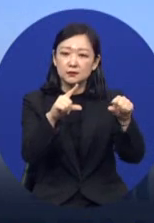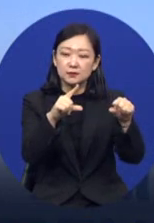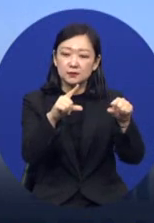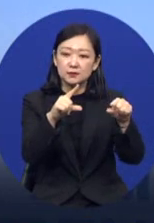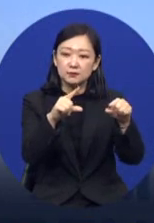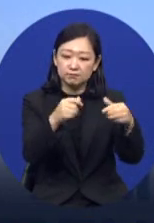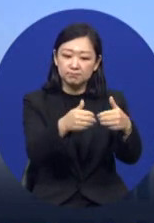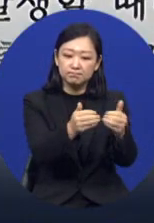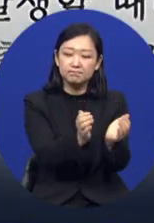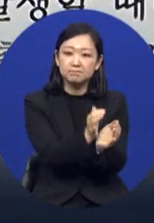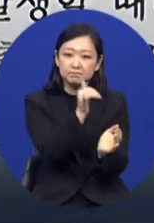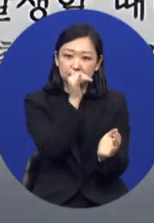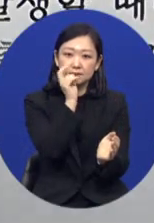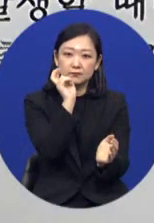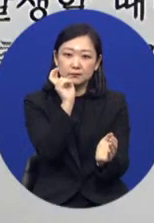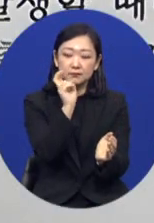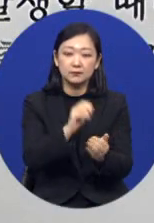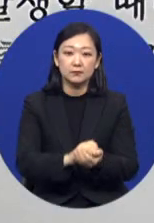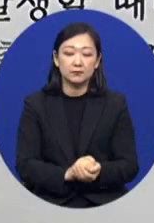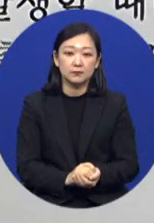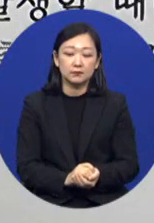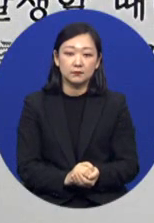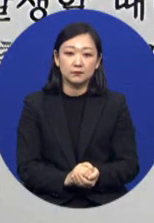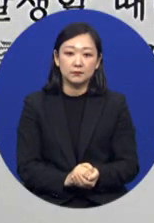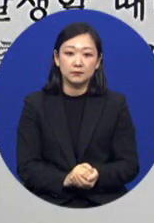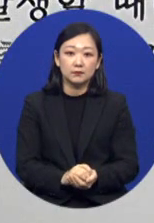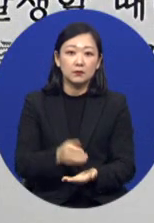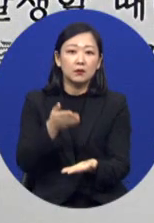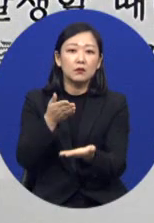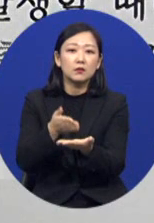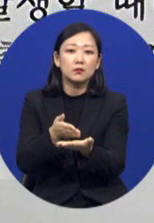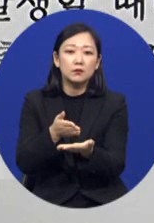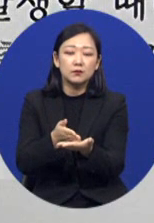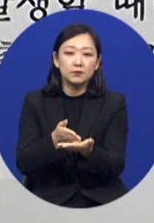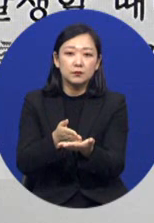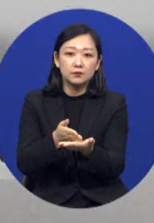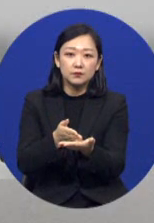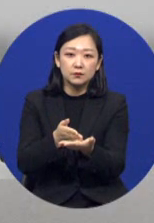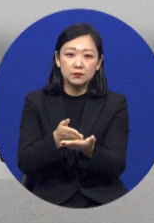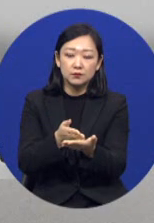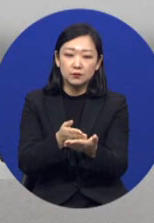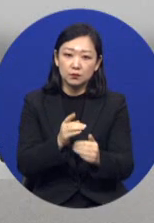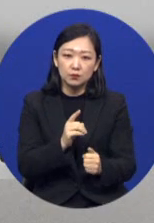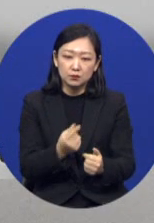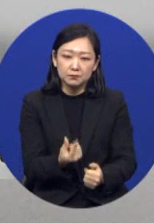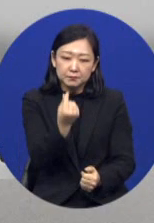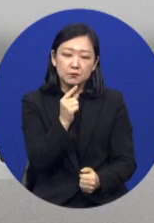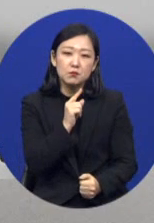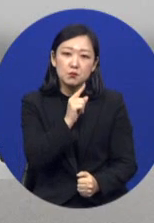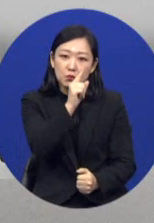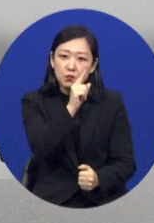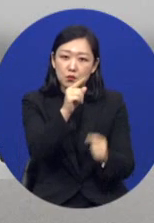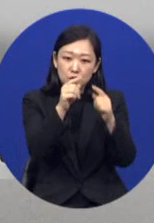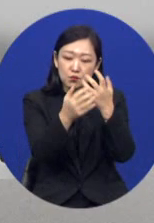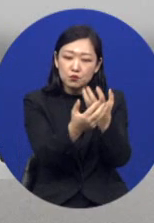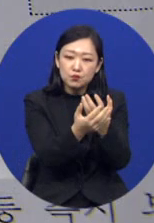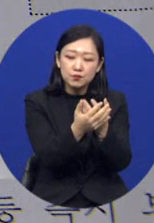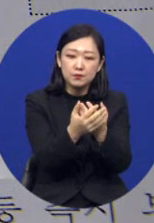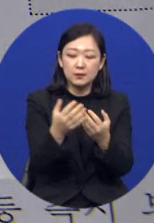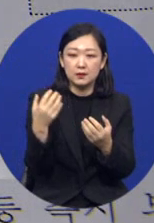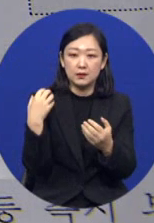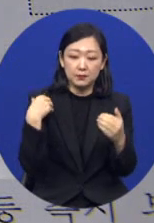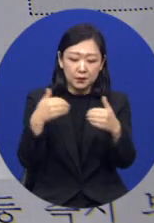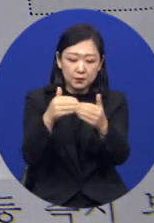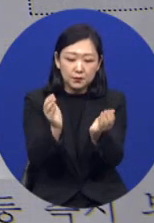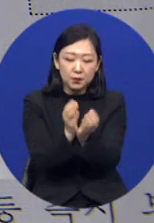세력이 있을 수도 있죠. 언론 통제 논란을 부른 취재 동향 신속 보고 문건은 담당 부서의 오해로